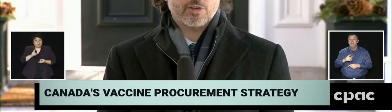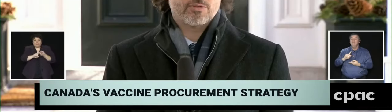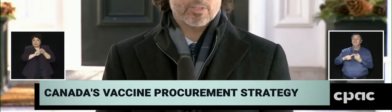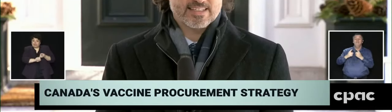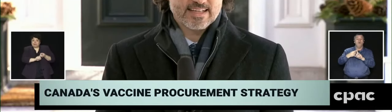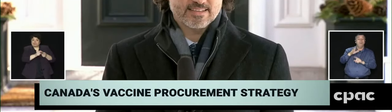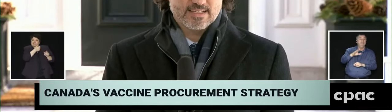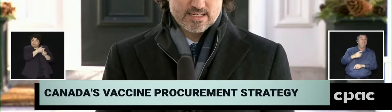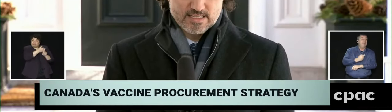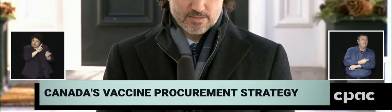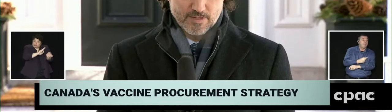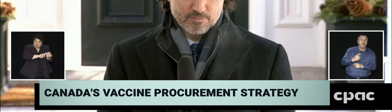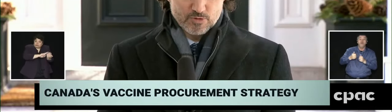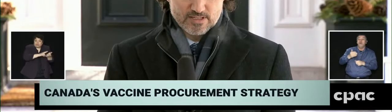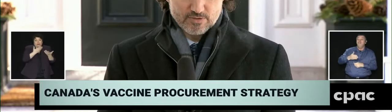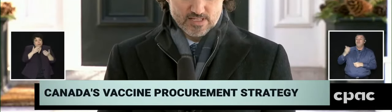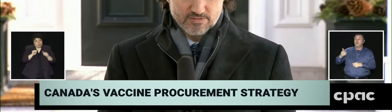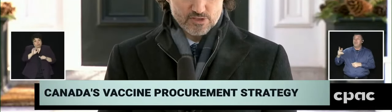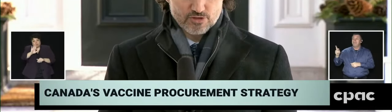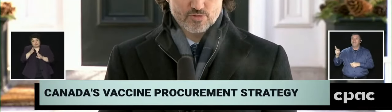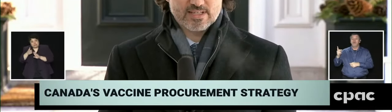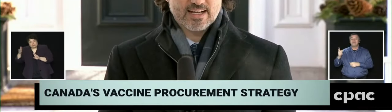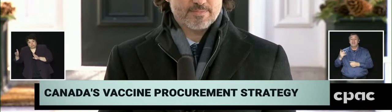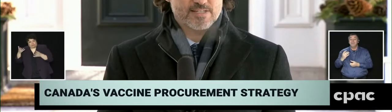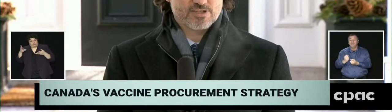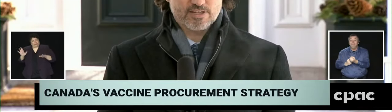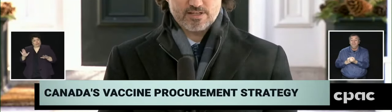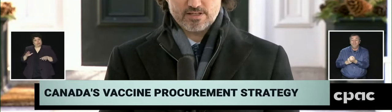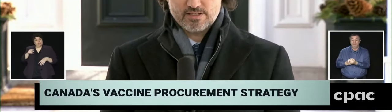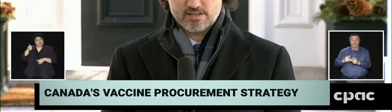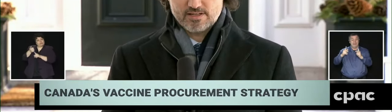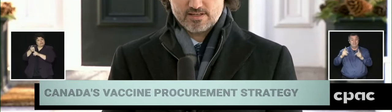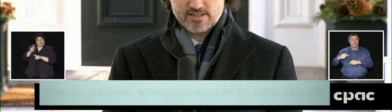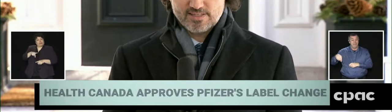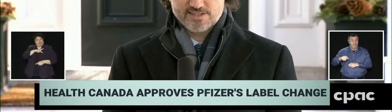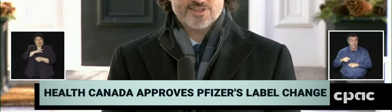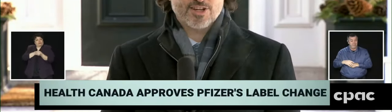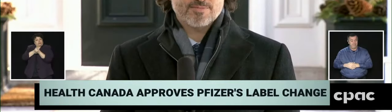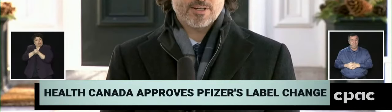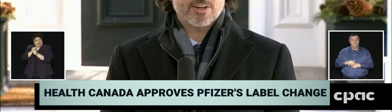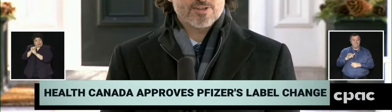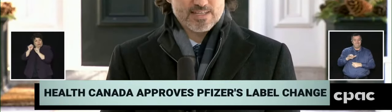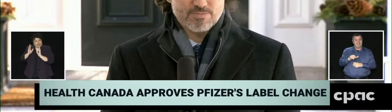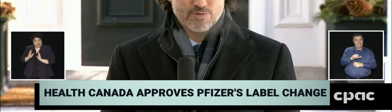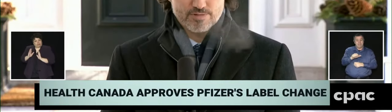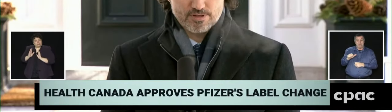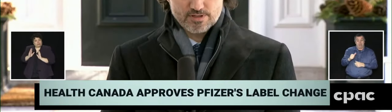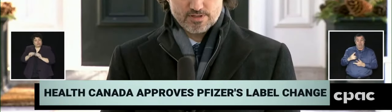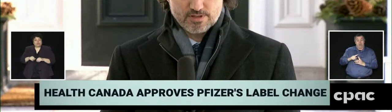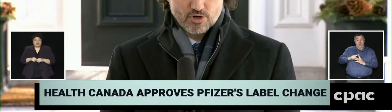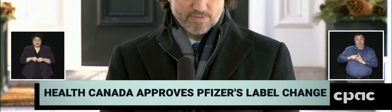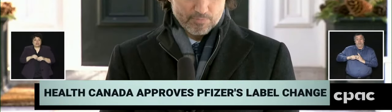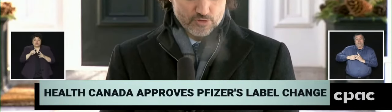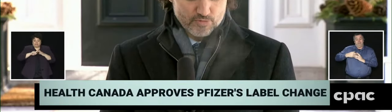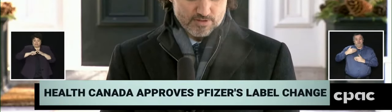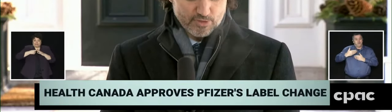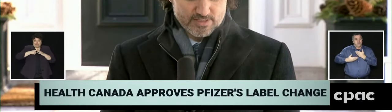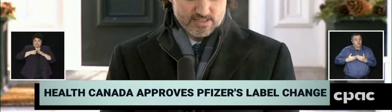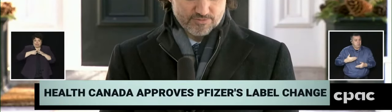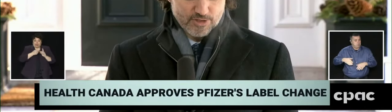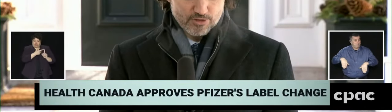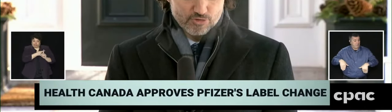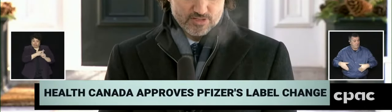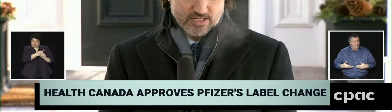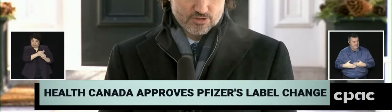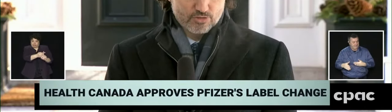à votre voisin qui est préposé au service de soutien à la personne. Et c'est seulement un début. On va poursuivre